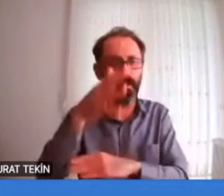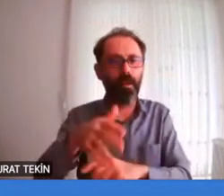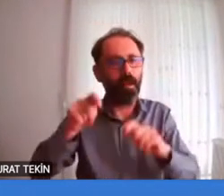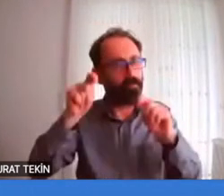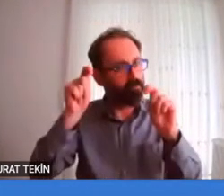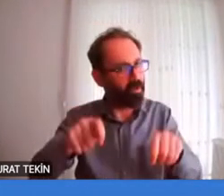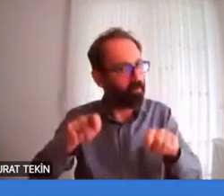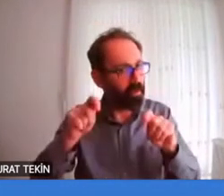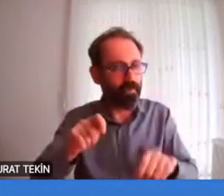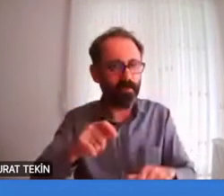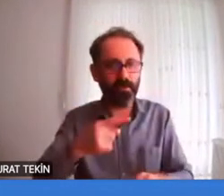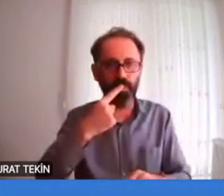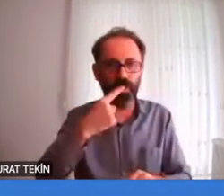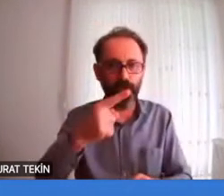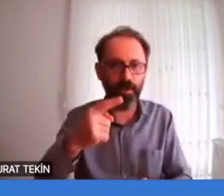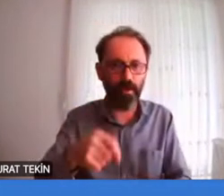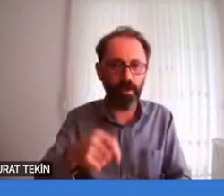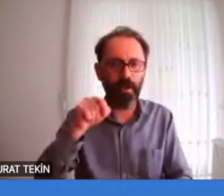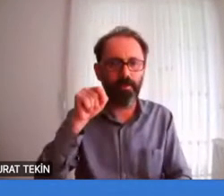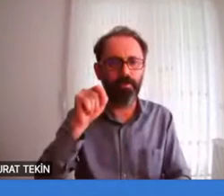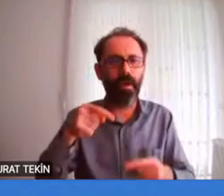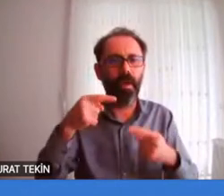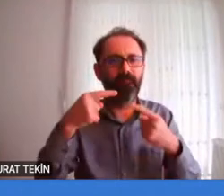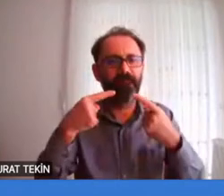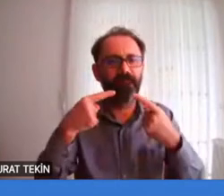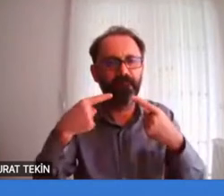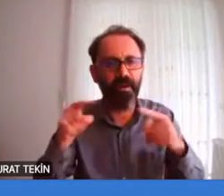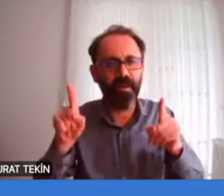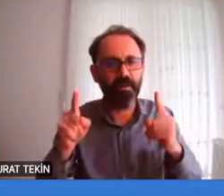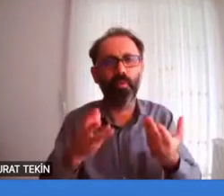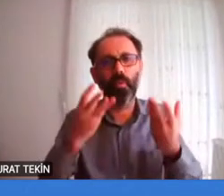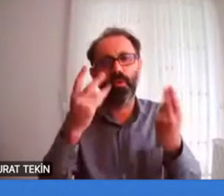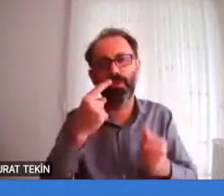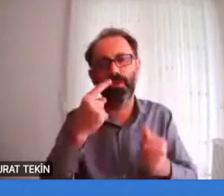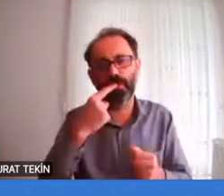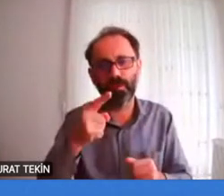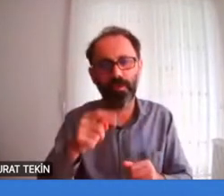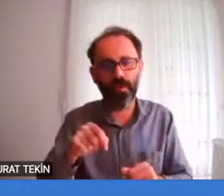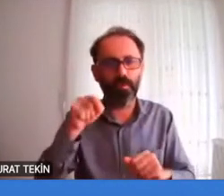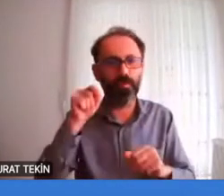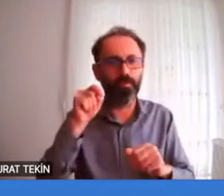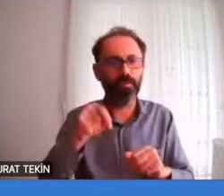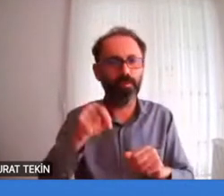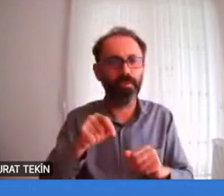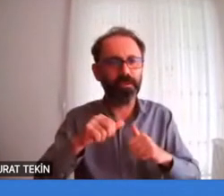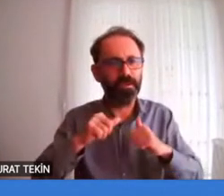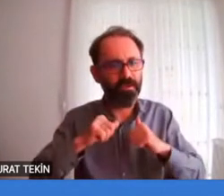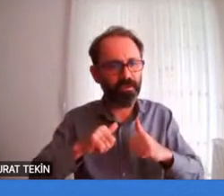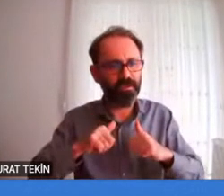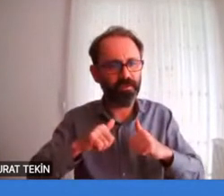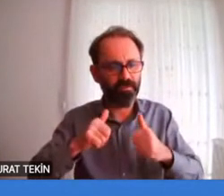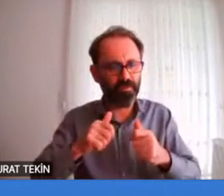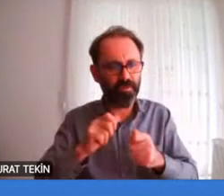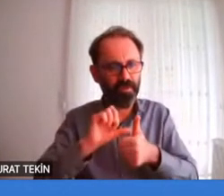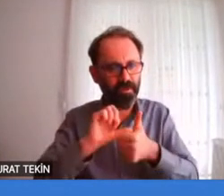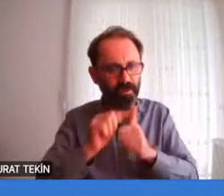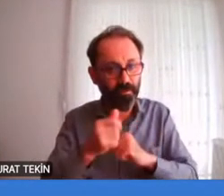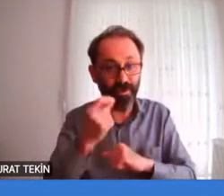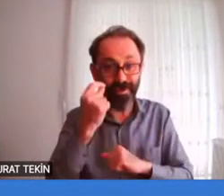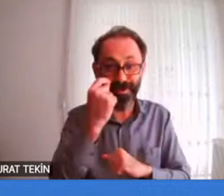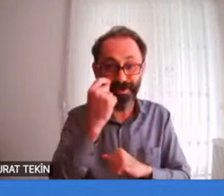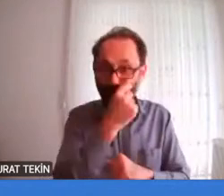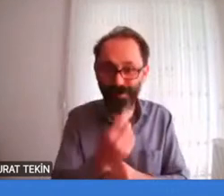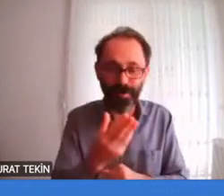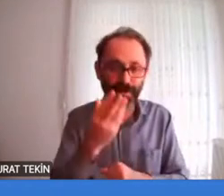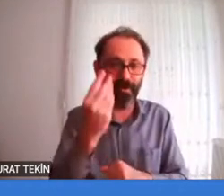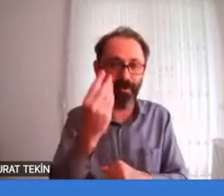sonra öncesinden farklı olacaktır değerli hocam. İşte biraz daha kolay olacaktır. Yani hikayeye baktığınızda son 10 yıl